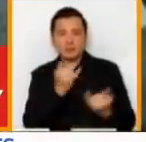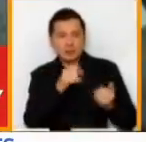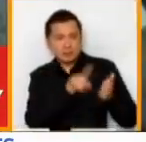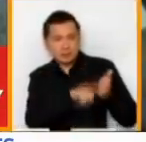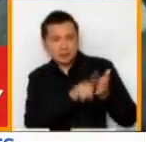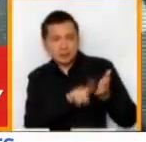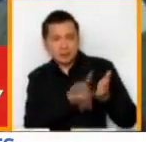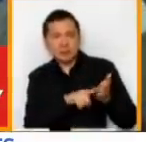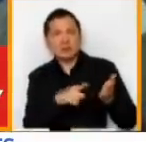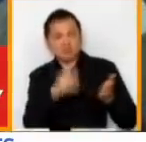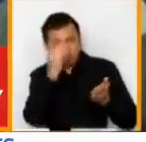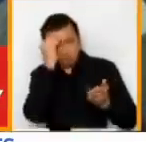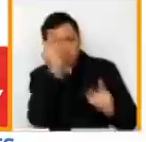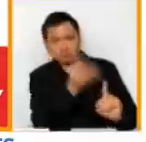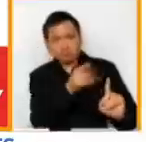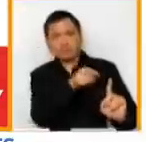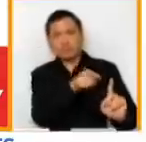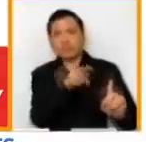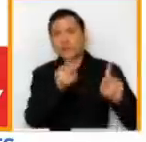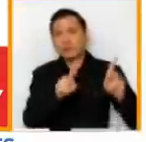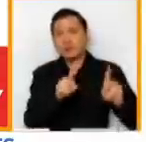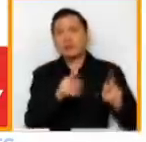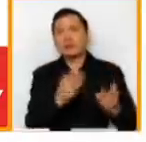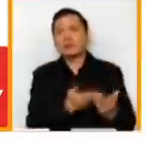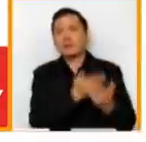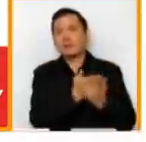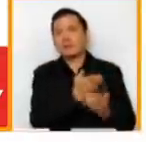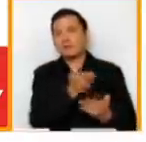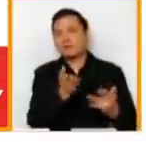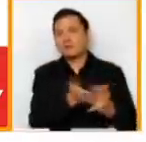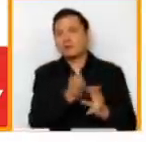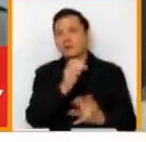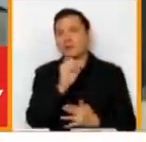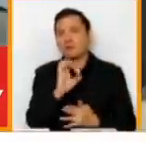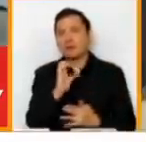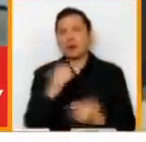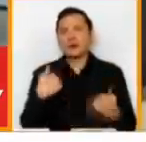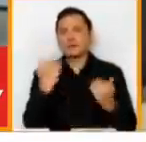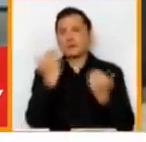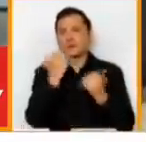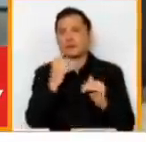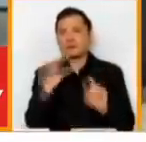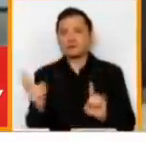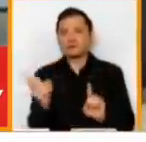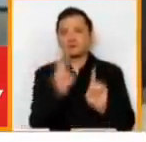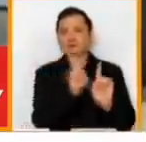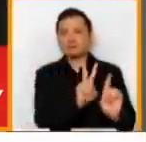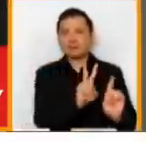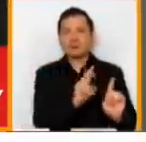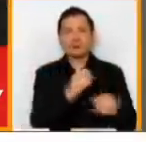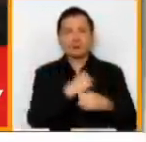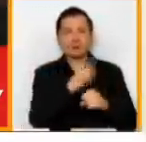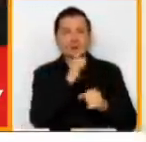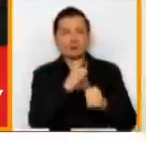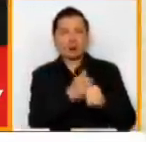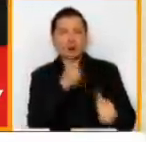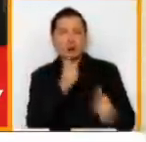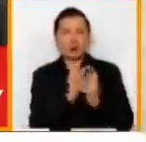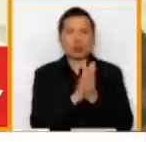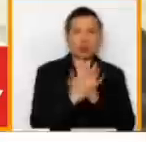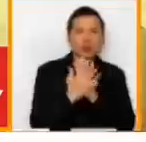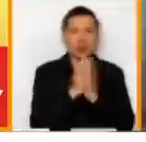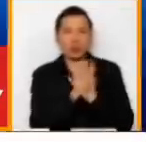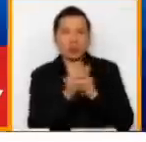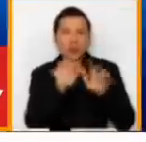na magpa-file ng kanilang COC na hanggang sa 2 lang ang pwede nilang isama para maiwasan ang siksikan sa tanggapan ng